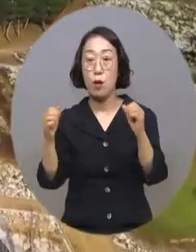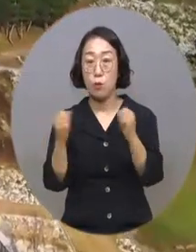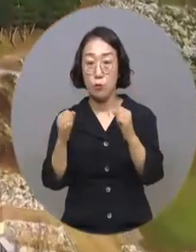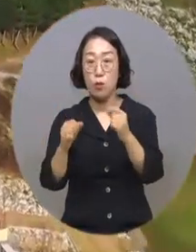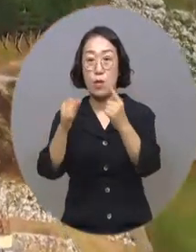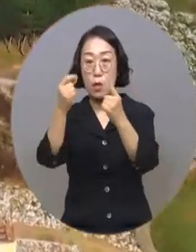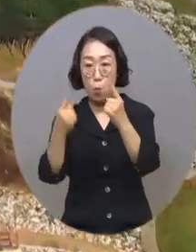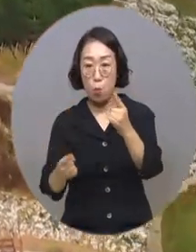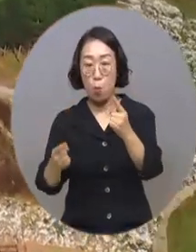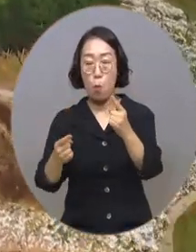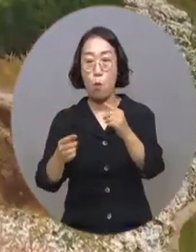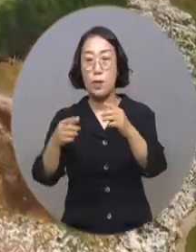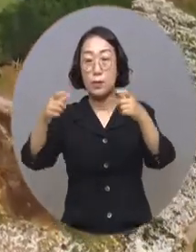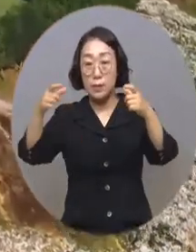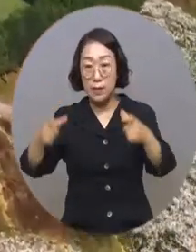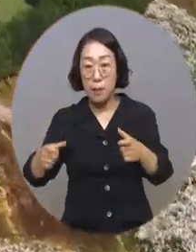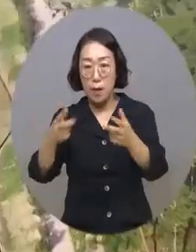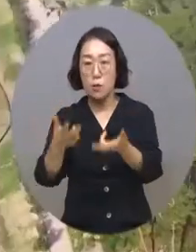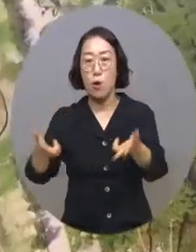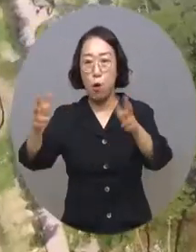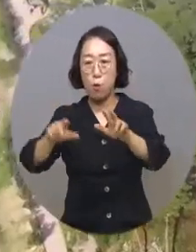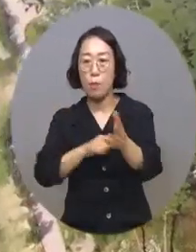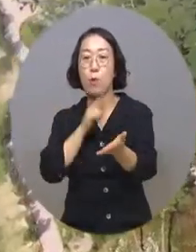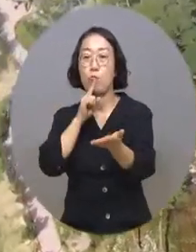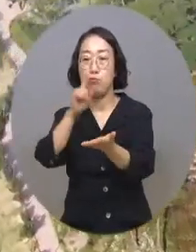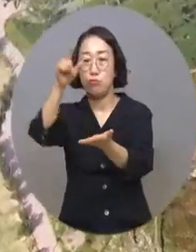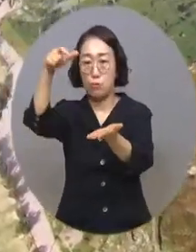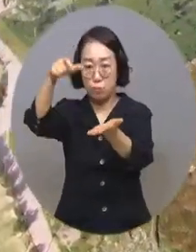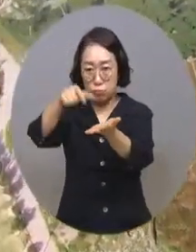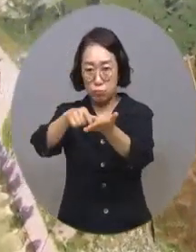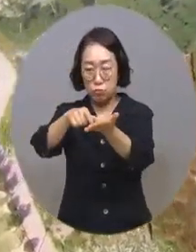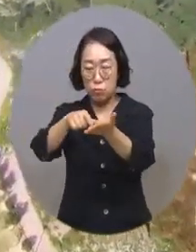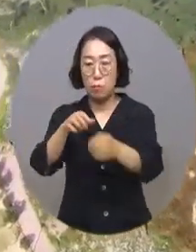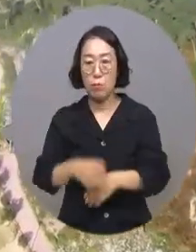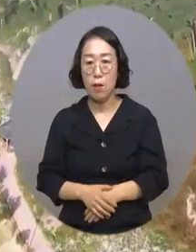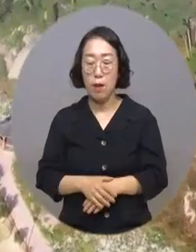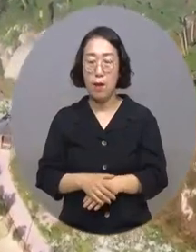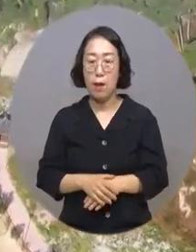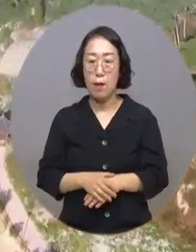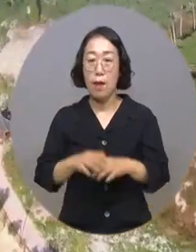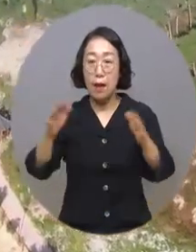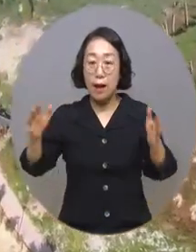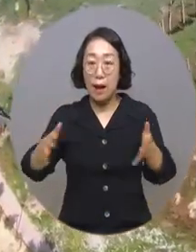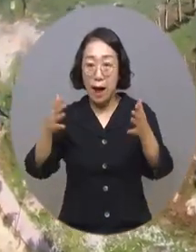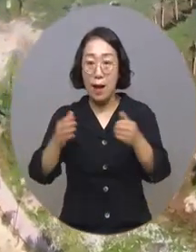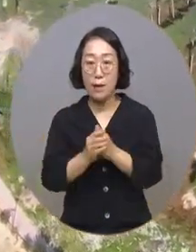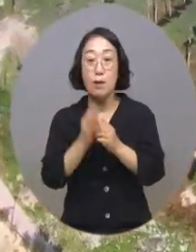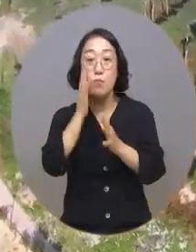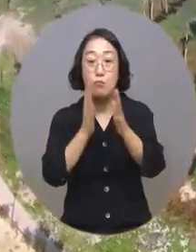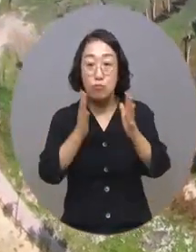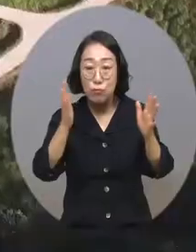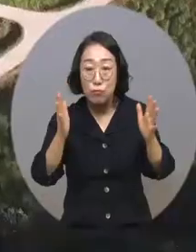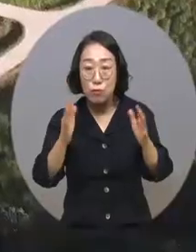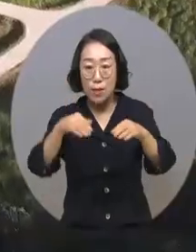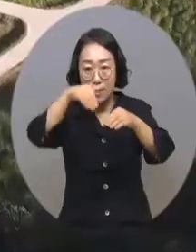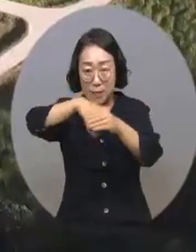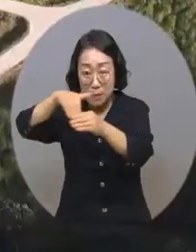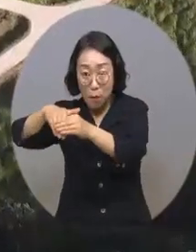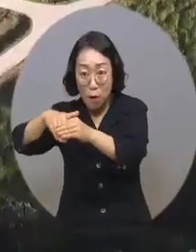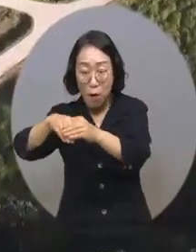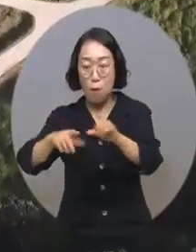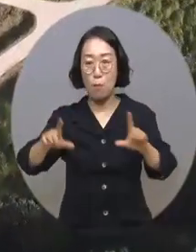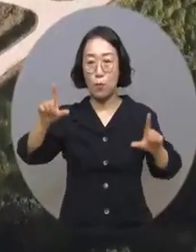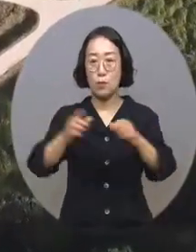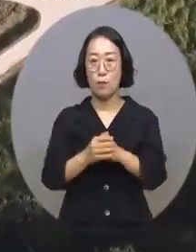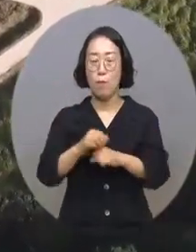제1호 지방정원으로 등록됐습니다. 구절초 테마공원은 가을 야생화인 구절초로 조성한 공원이며